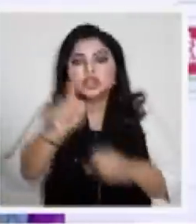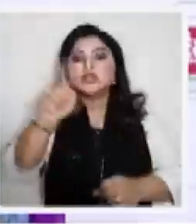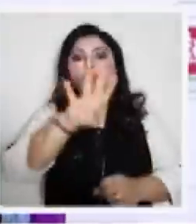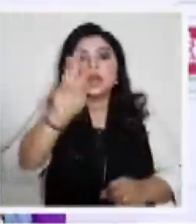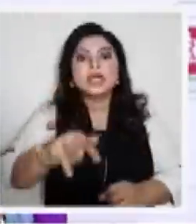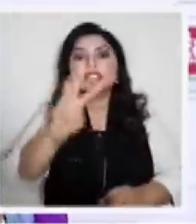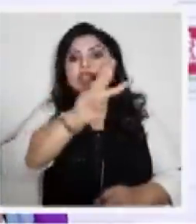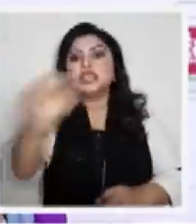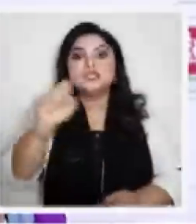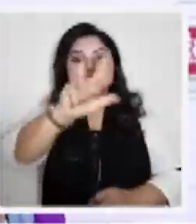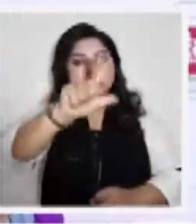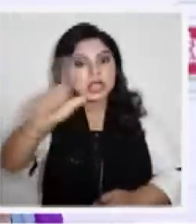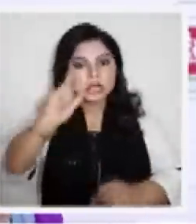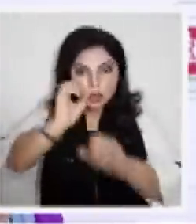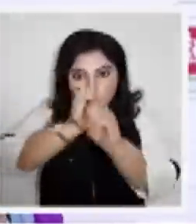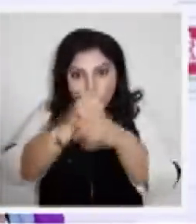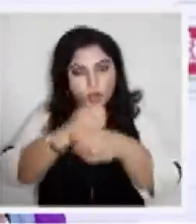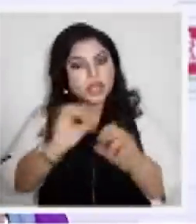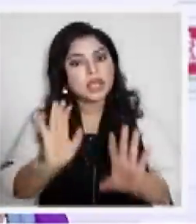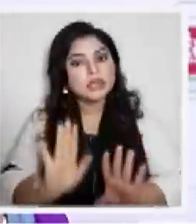গত 24 ঘন্টায় নমুনা সংগ্রহ হয়েছে